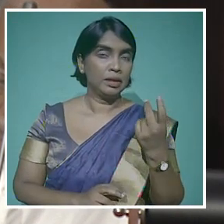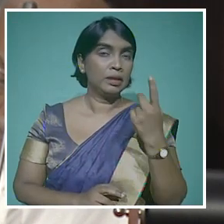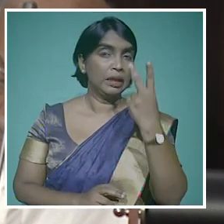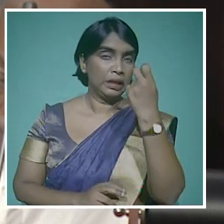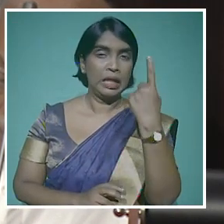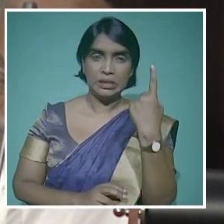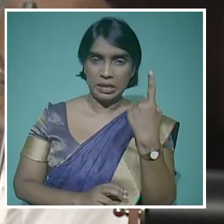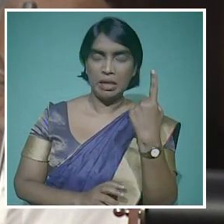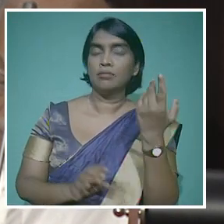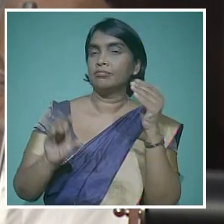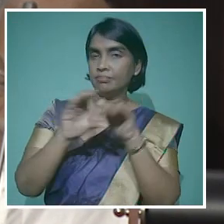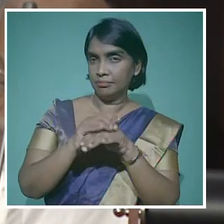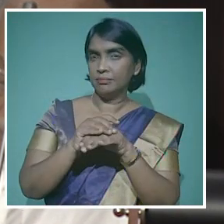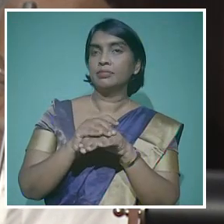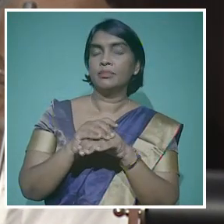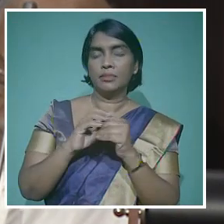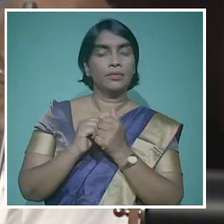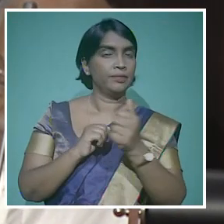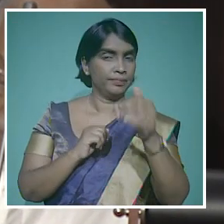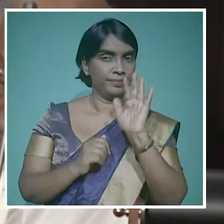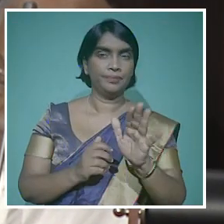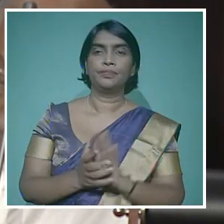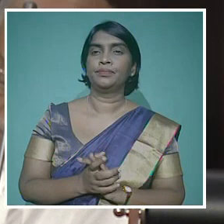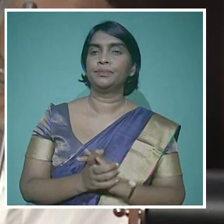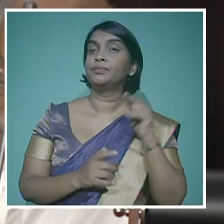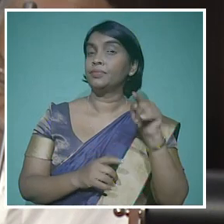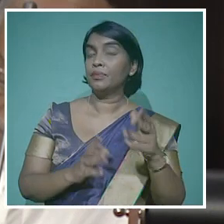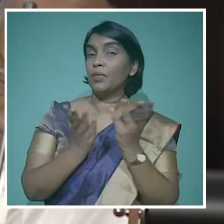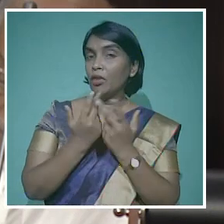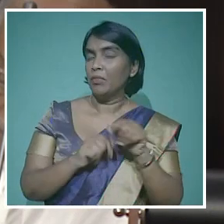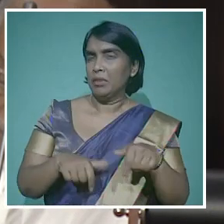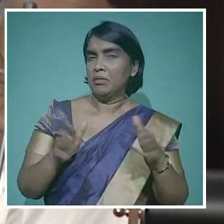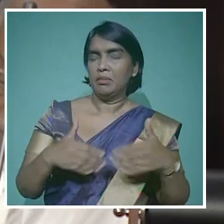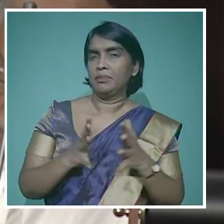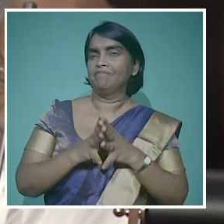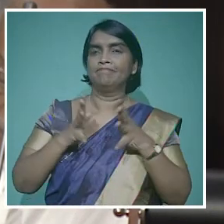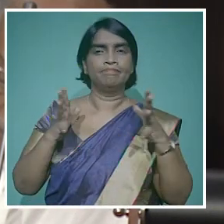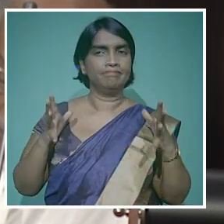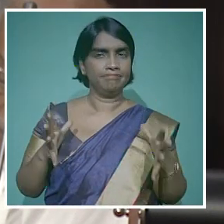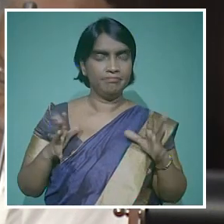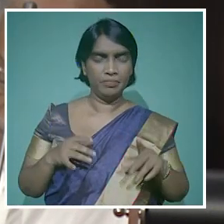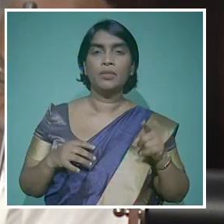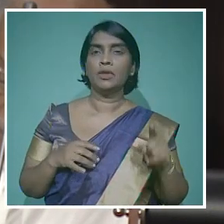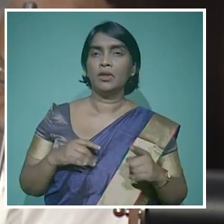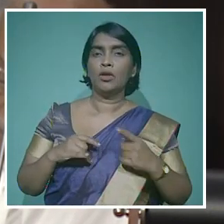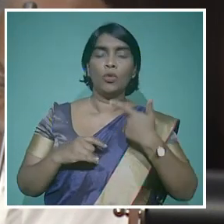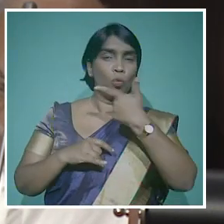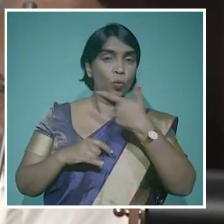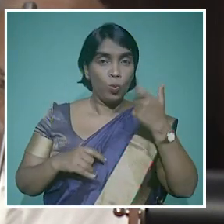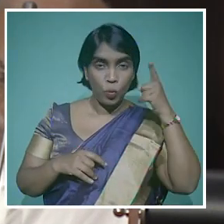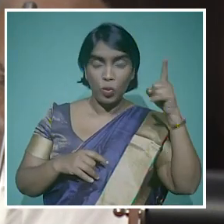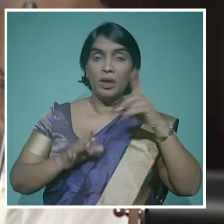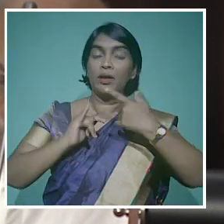2001ක් ඇතුළු කරගෙන ගැනීමට කටයුතු කර තිබෙනවා. මේ සංඛ්‍යාව තවදුරටත් වැඩි කිරීම සඳහා ඌවවේස